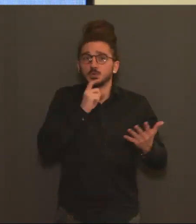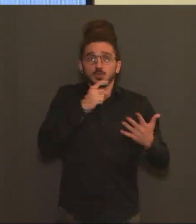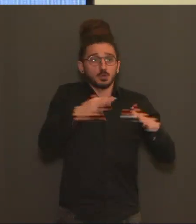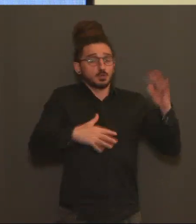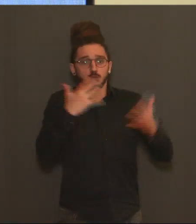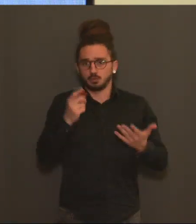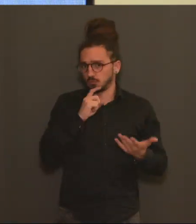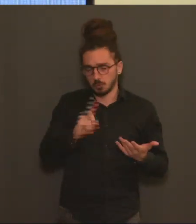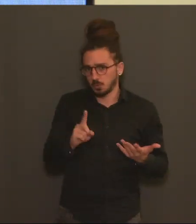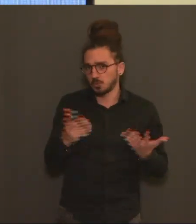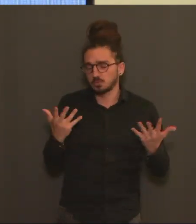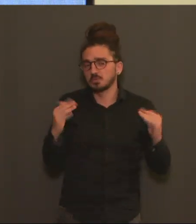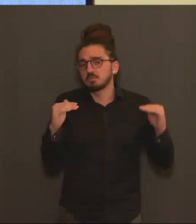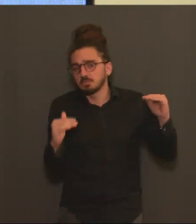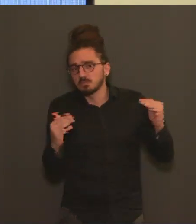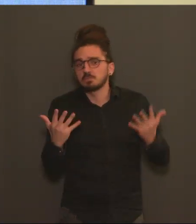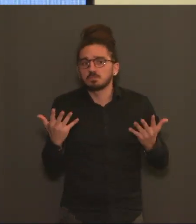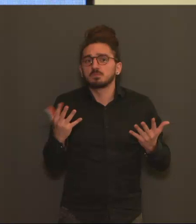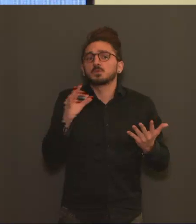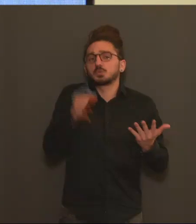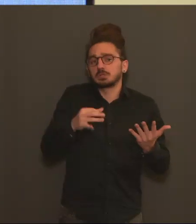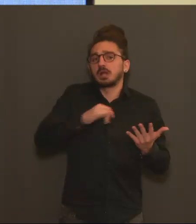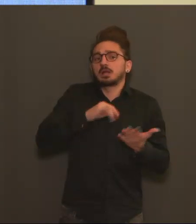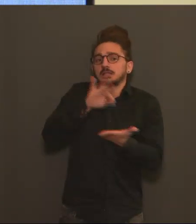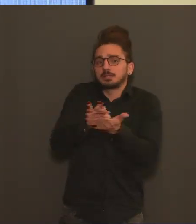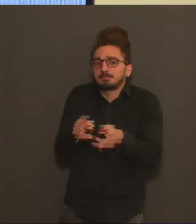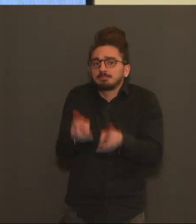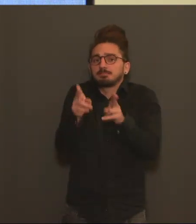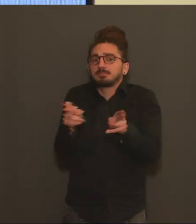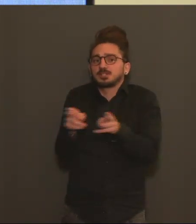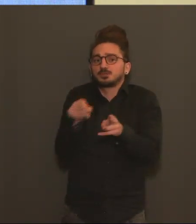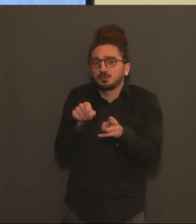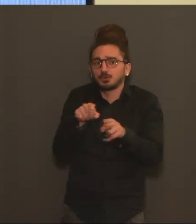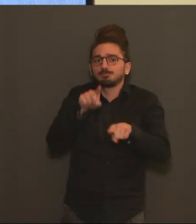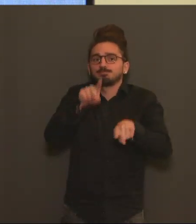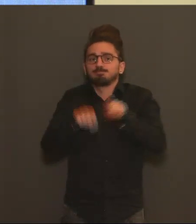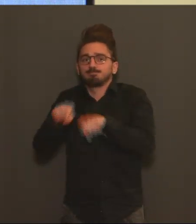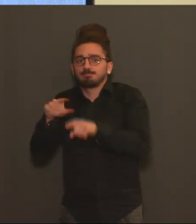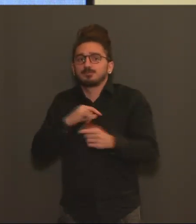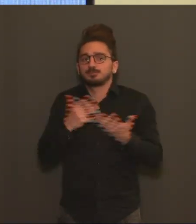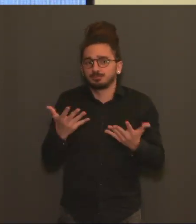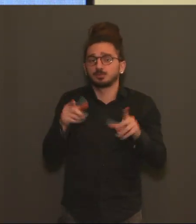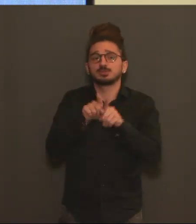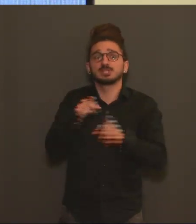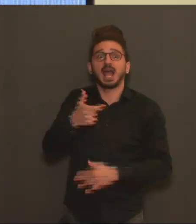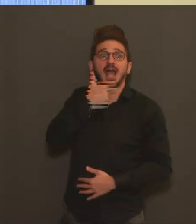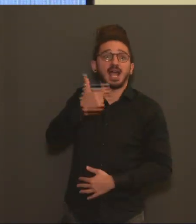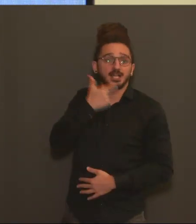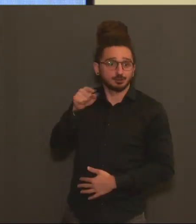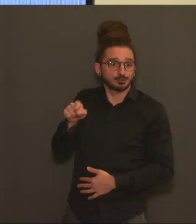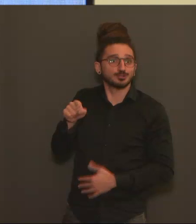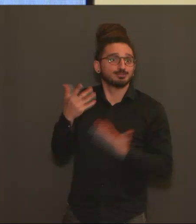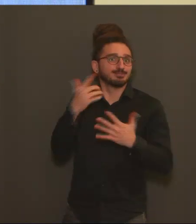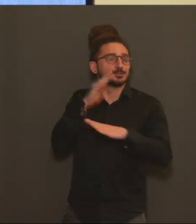dans les taux d'hospitalisation de différentes tranches d'âge, comme celle des patients de maisons de repos, par exemple, qui a fortement changé,